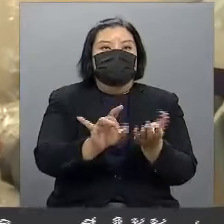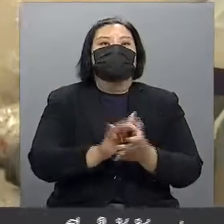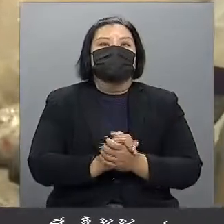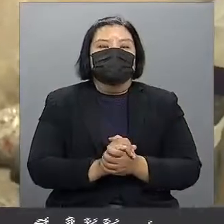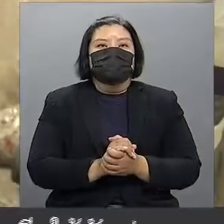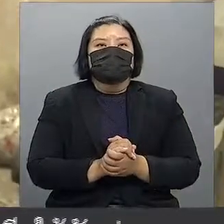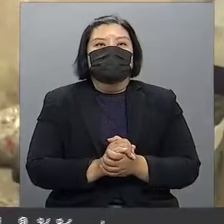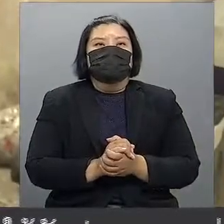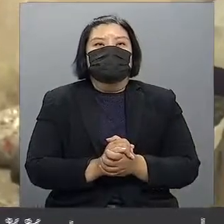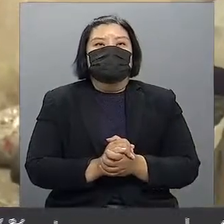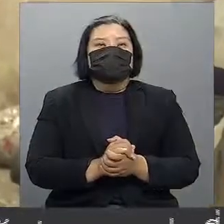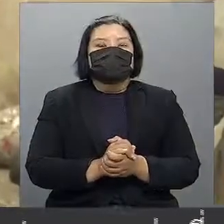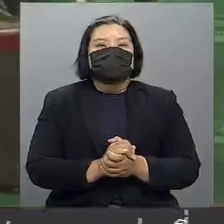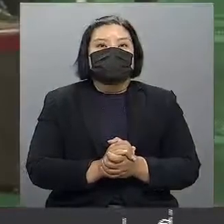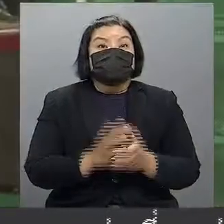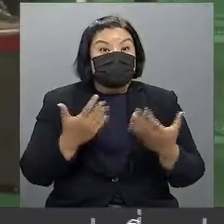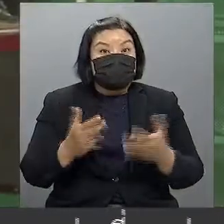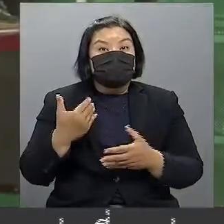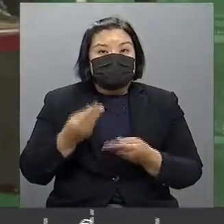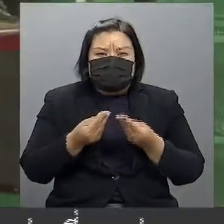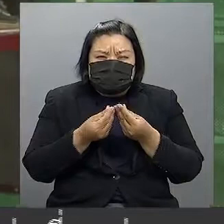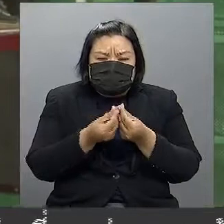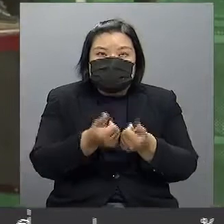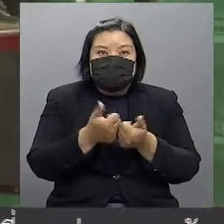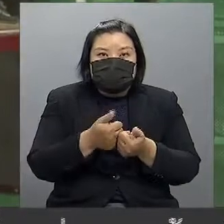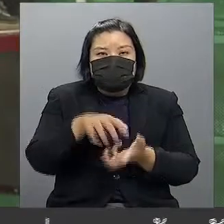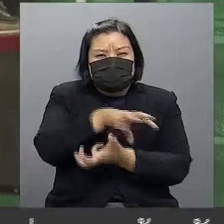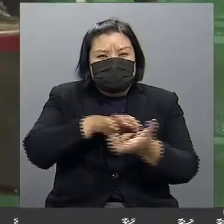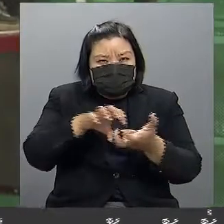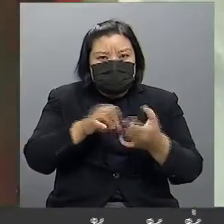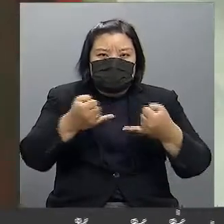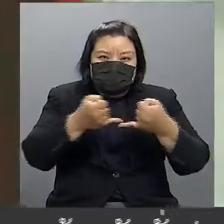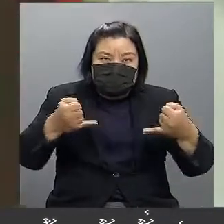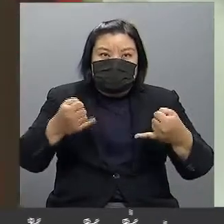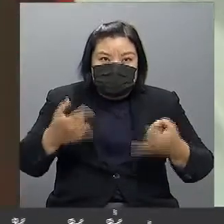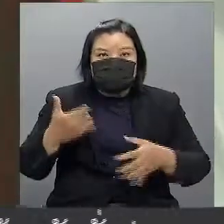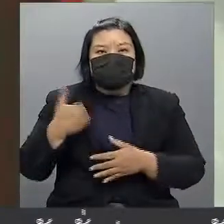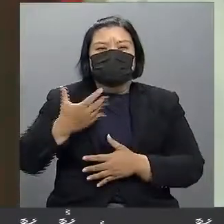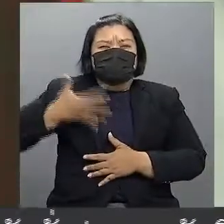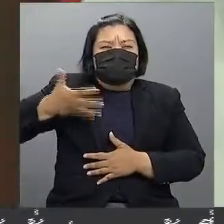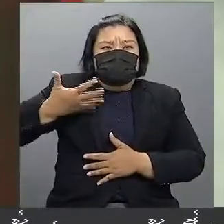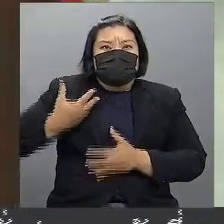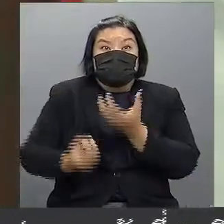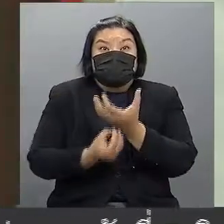ทั้งหมดจะถูกนำมาย่อยผสมกับฟอยล์และนำเข้าเตาหลอมก่อนจะอัดลงในแม่พิม